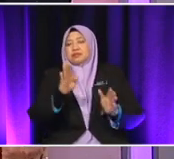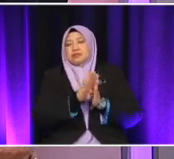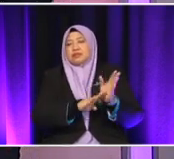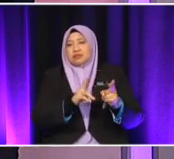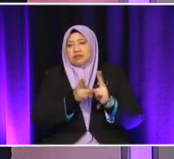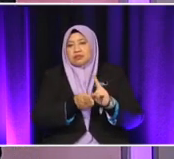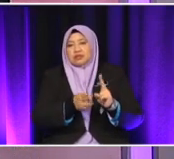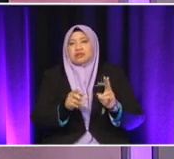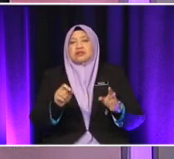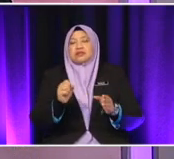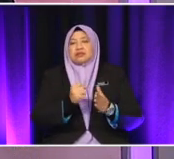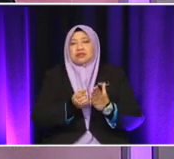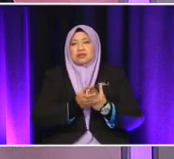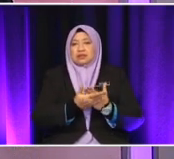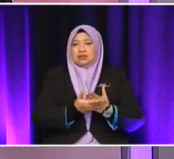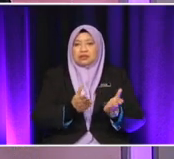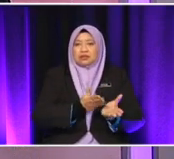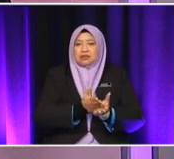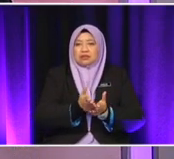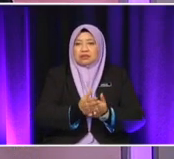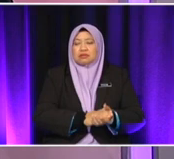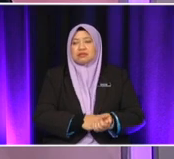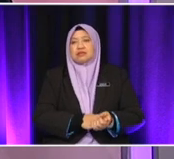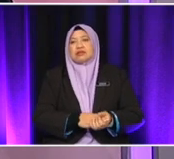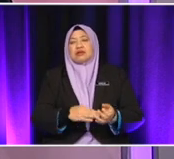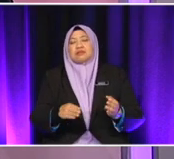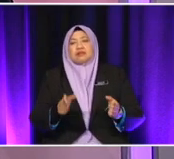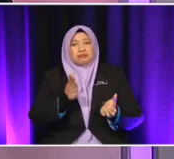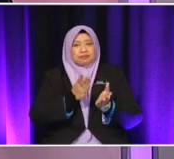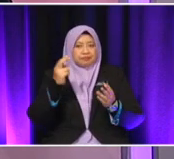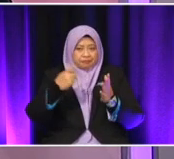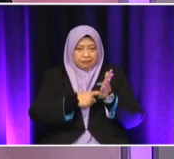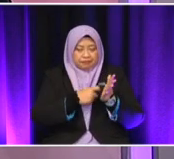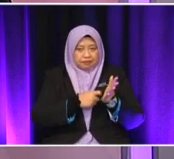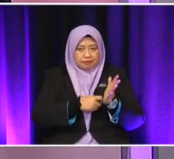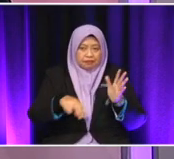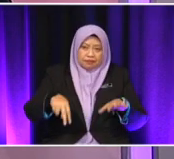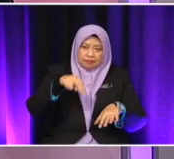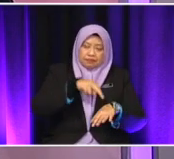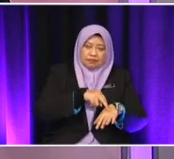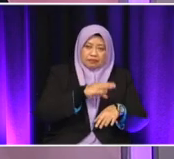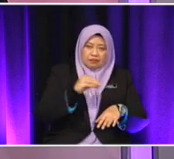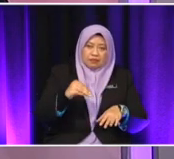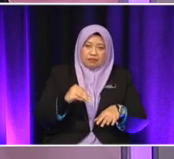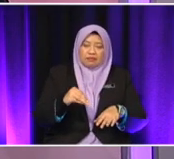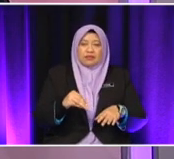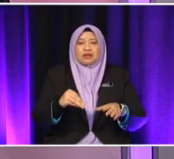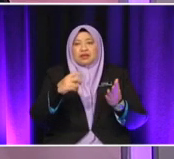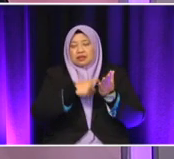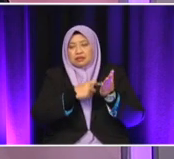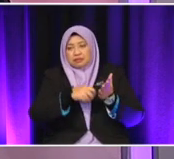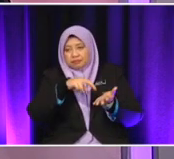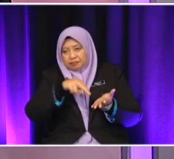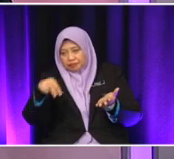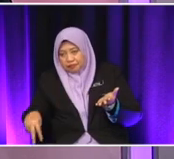kenapa berubah secara langsung sebab atau bila harga naik quantity yang ditawar juga akan naik bila harga turun